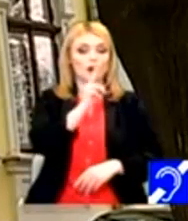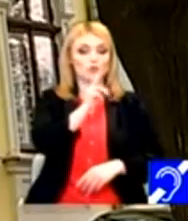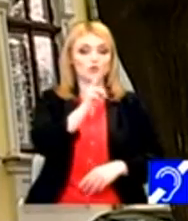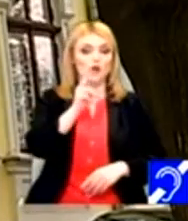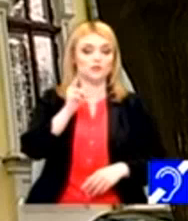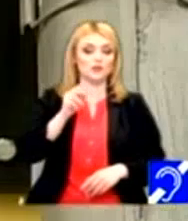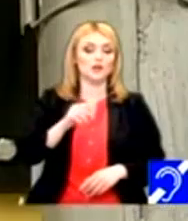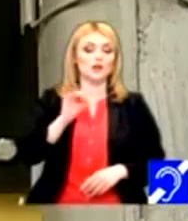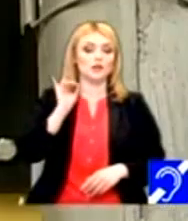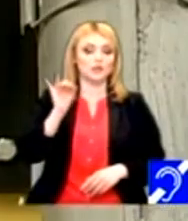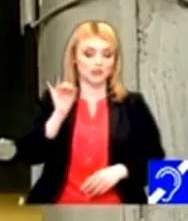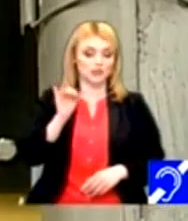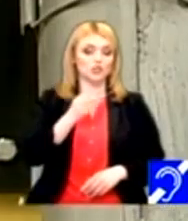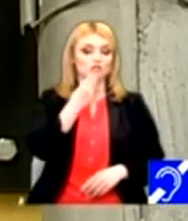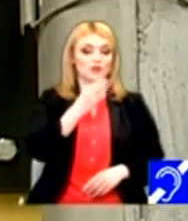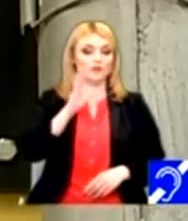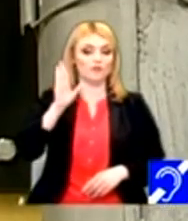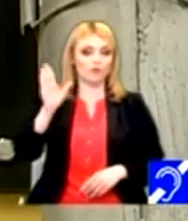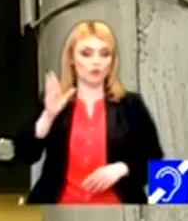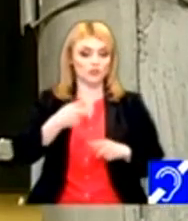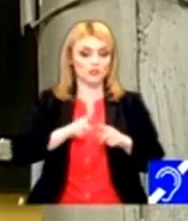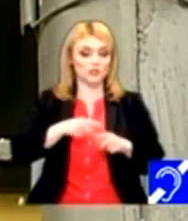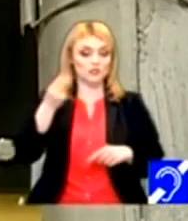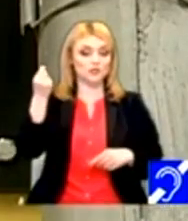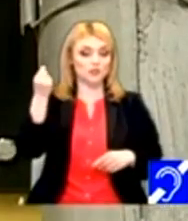și 86 de cadre medicale.